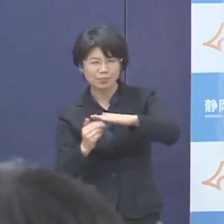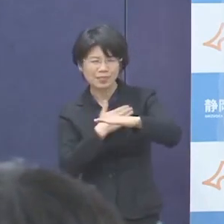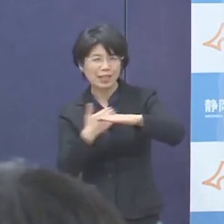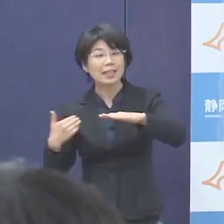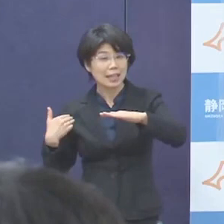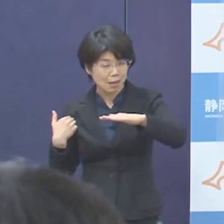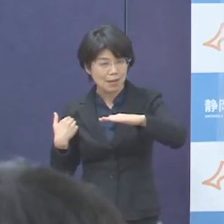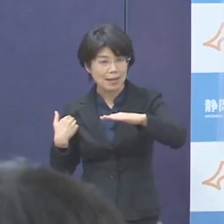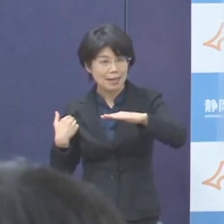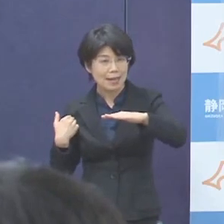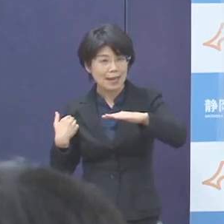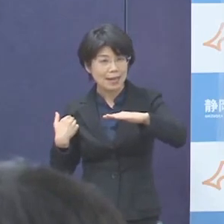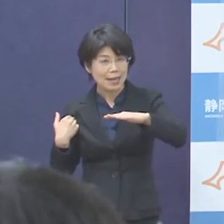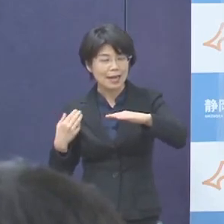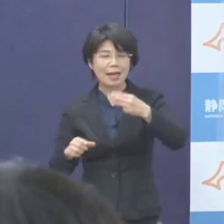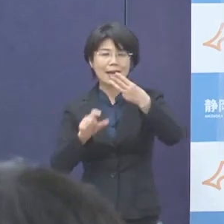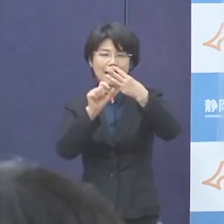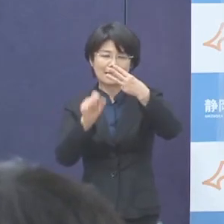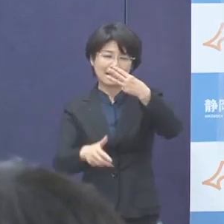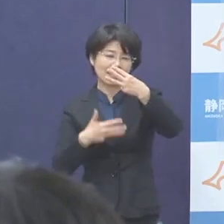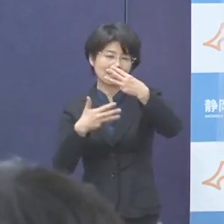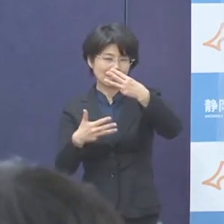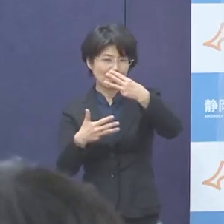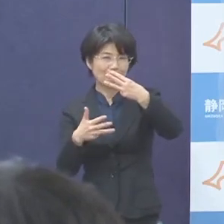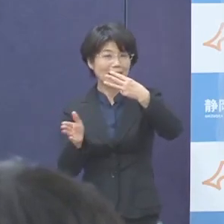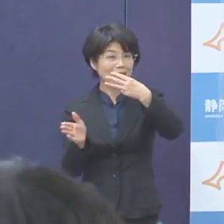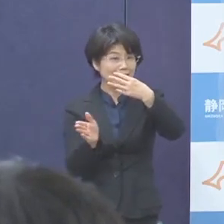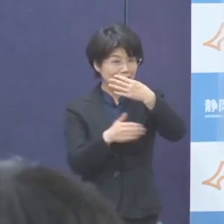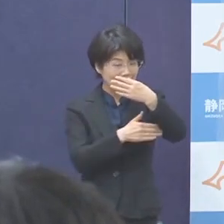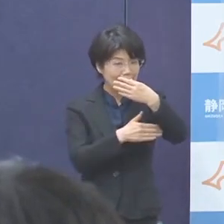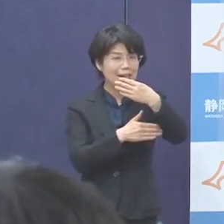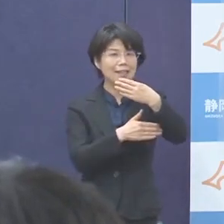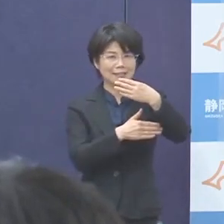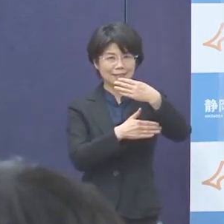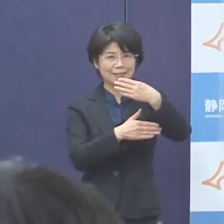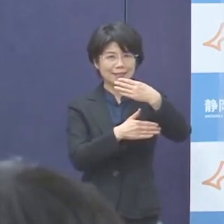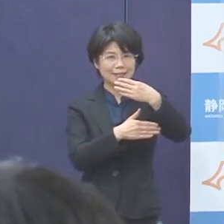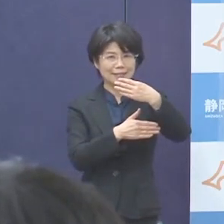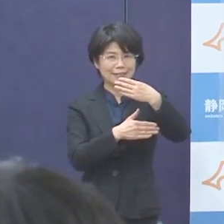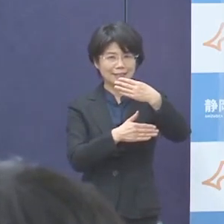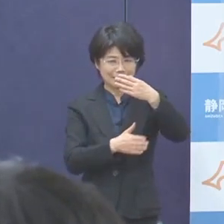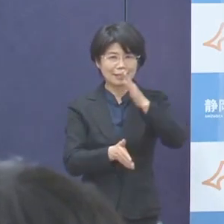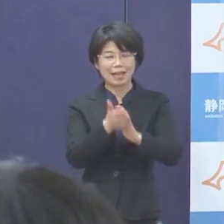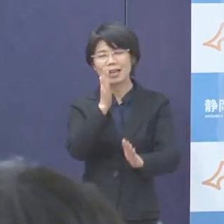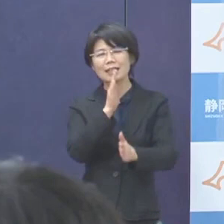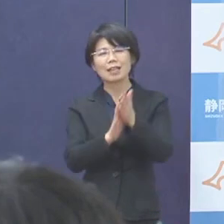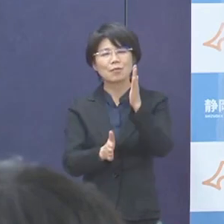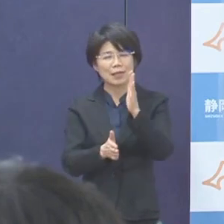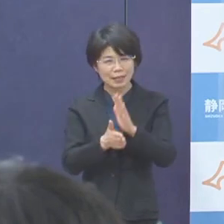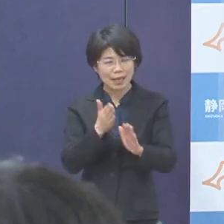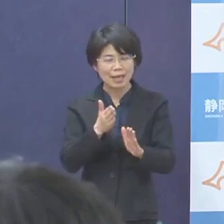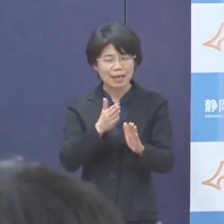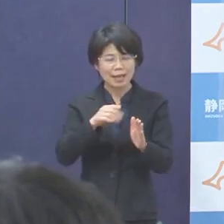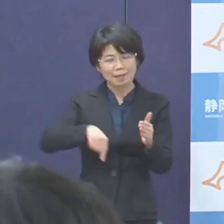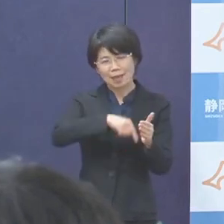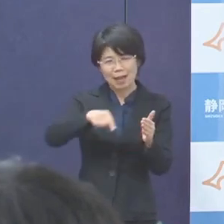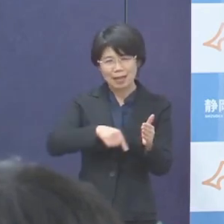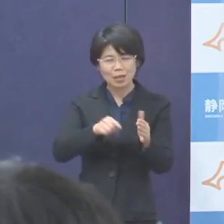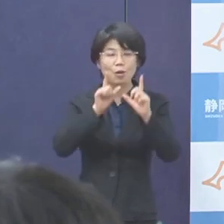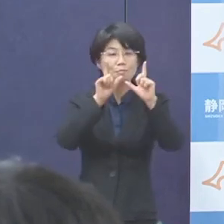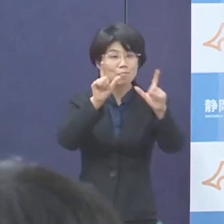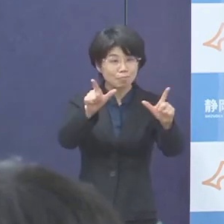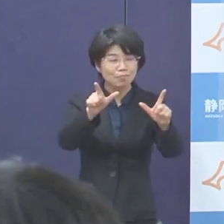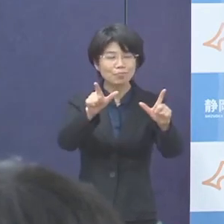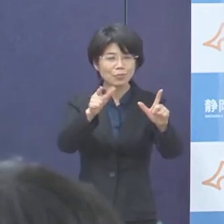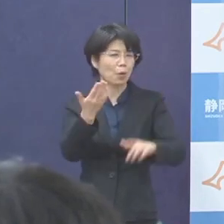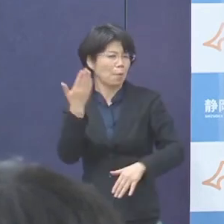その時点で3月8日以降の件につきましては、改めて記者会見をするというふうに申し上げました。